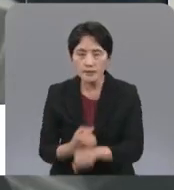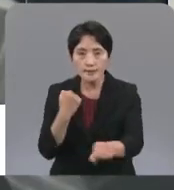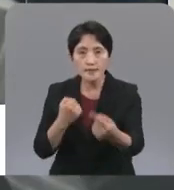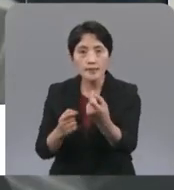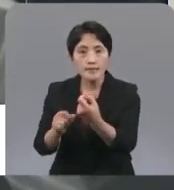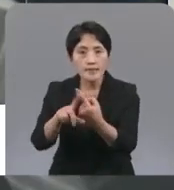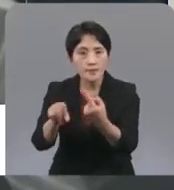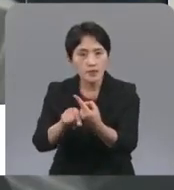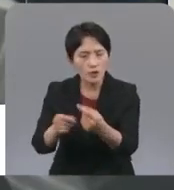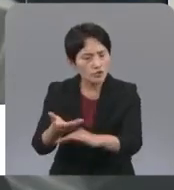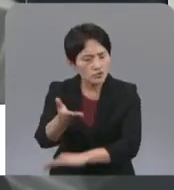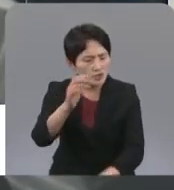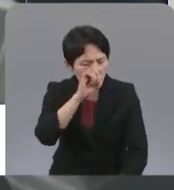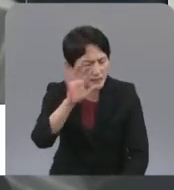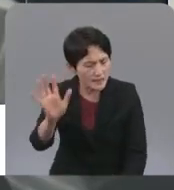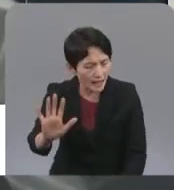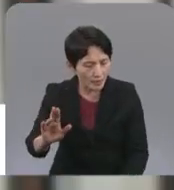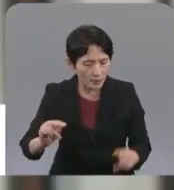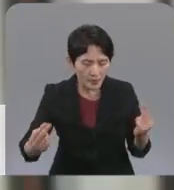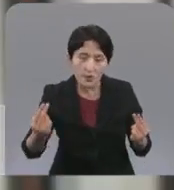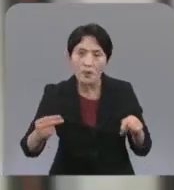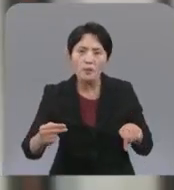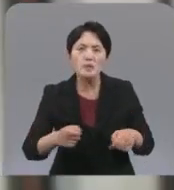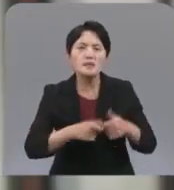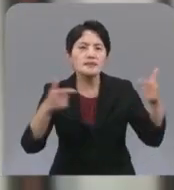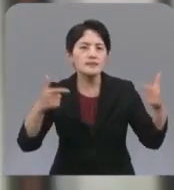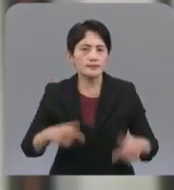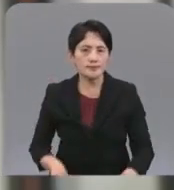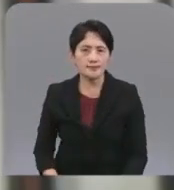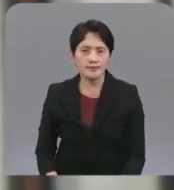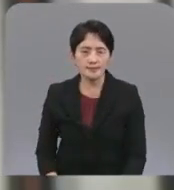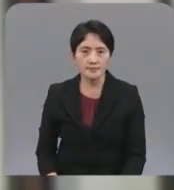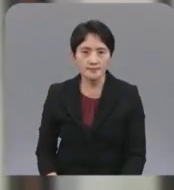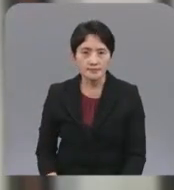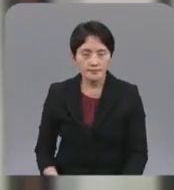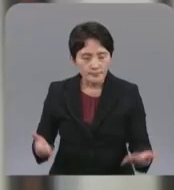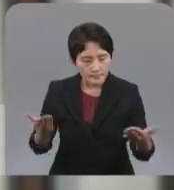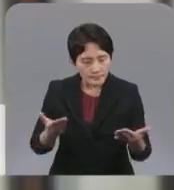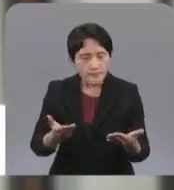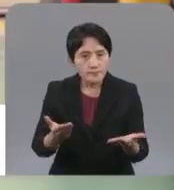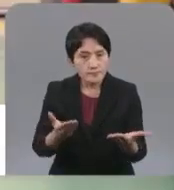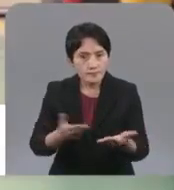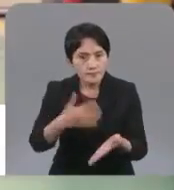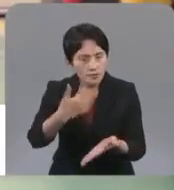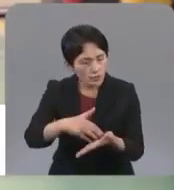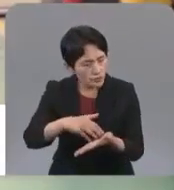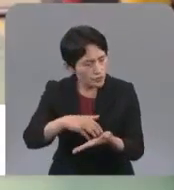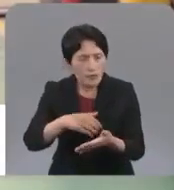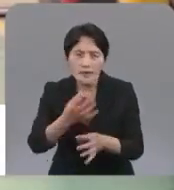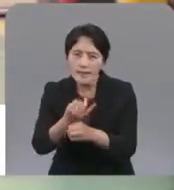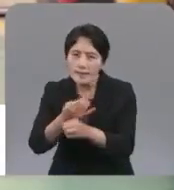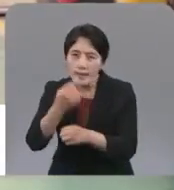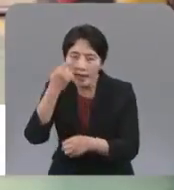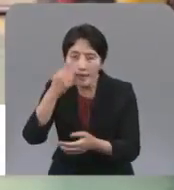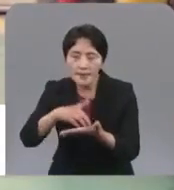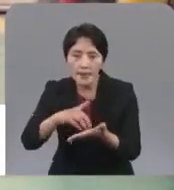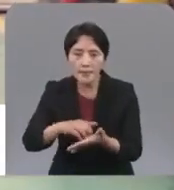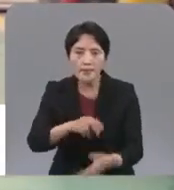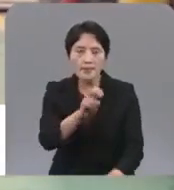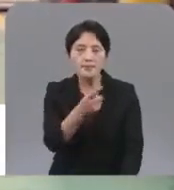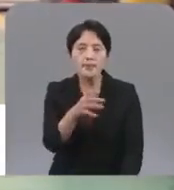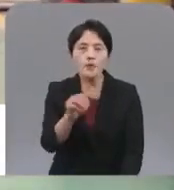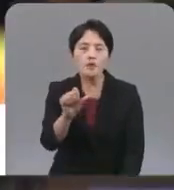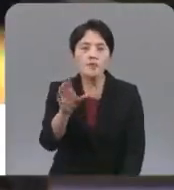первой декаде ноября на 1,3 автомобилей на 37,2 про одновременно